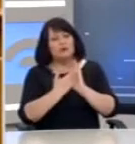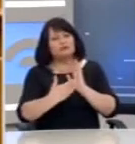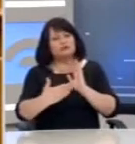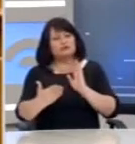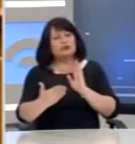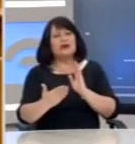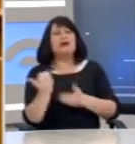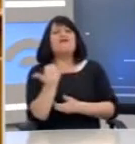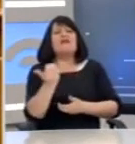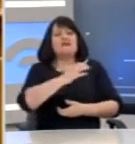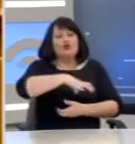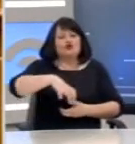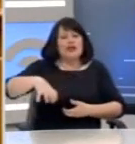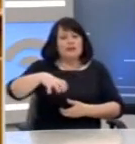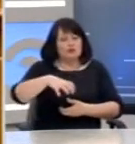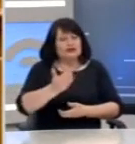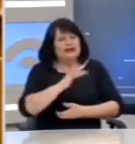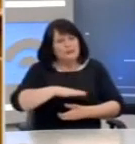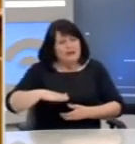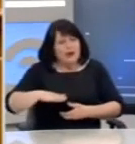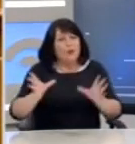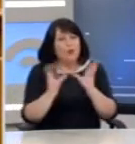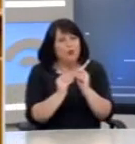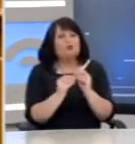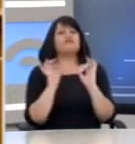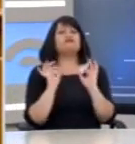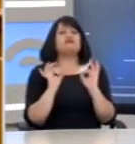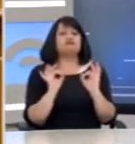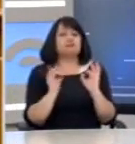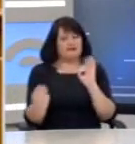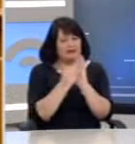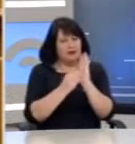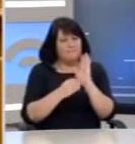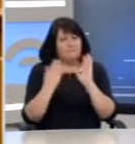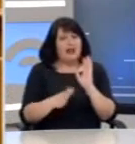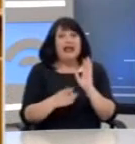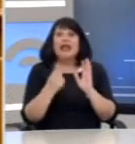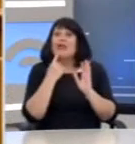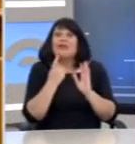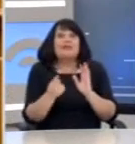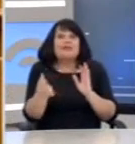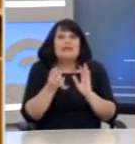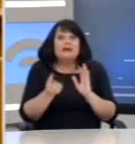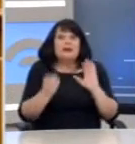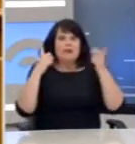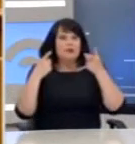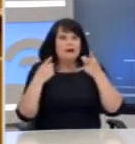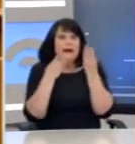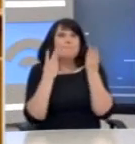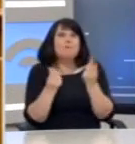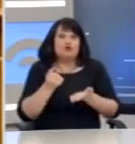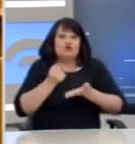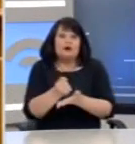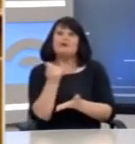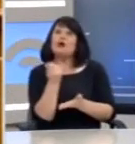τους βρεφονιδιακούς σταθμούς. Όλα πολύ ωραία και όλα ενσωματωμένα έτσι κι αλλιώς στο μεσοπρόθεσμο. Αυτό που δεν λέει η Νέα Δημοκρατία είναι πώς θα